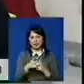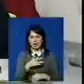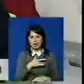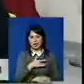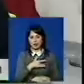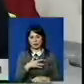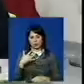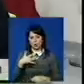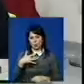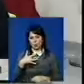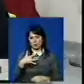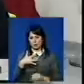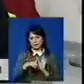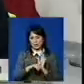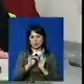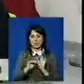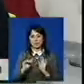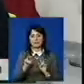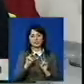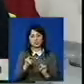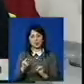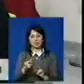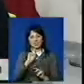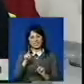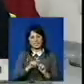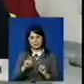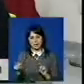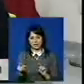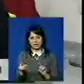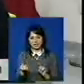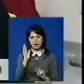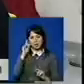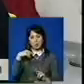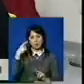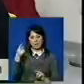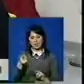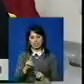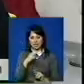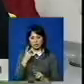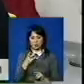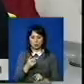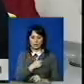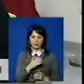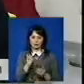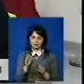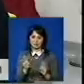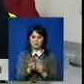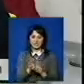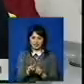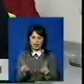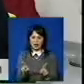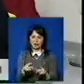დაახლოებით 50-60 ბავშვის მოვლას წლის მანძილზე და მომავალში, რა თქმა უნდა, ჩვენი იმედი გვაქვს, რომ მსგავსი